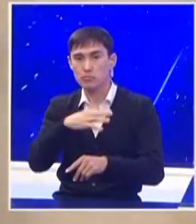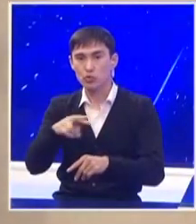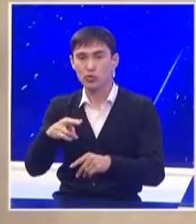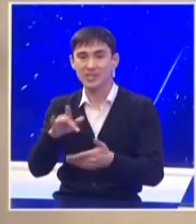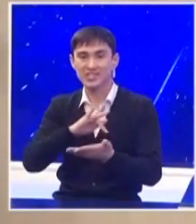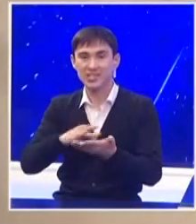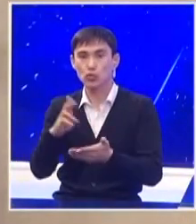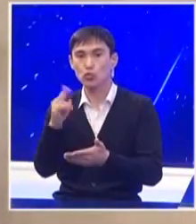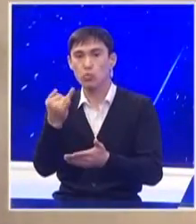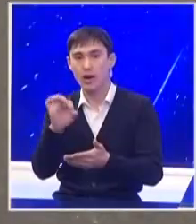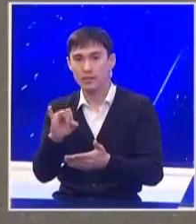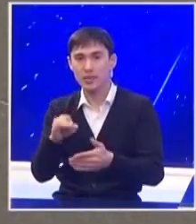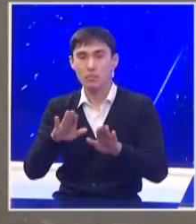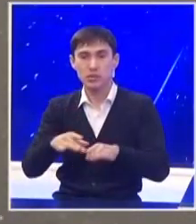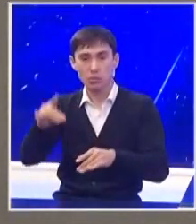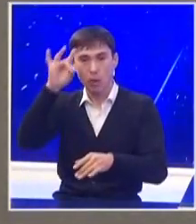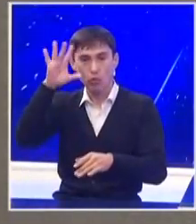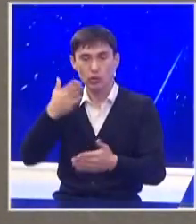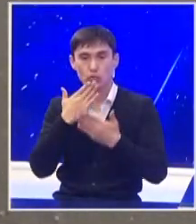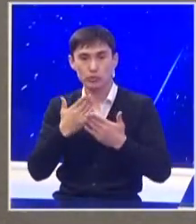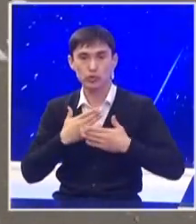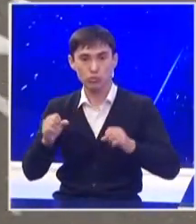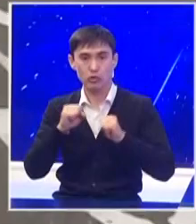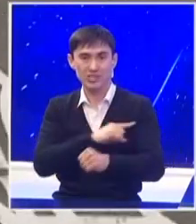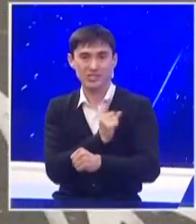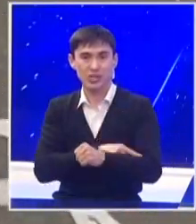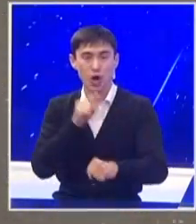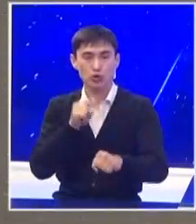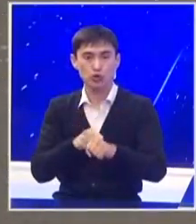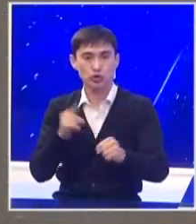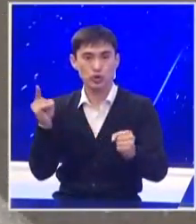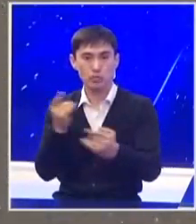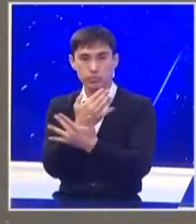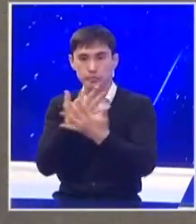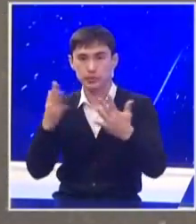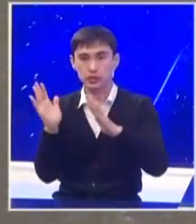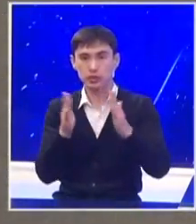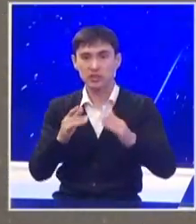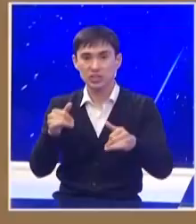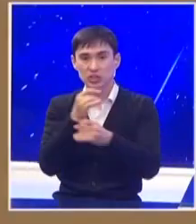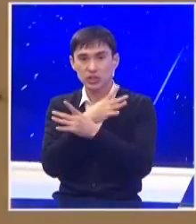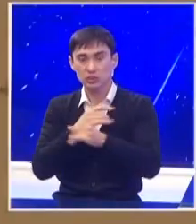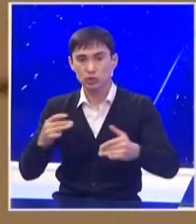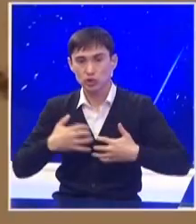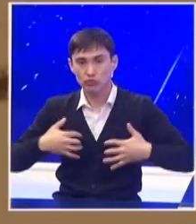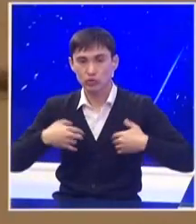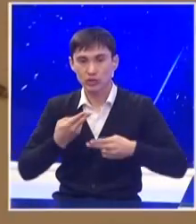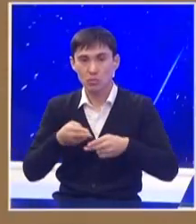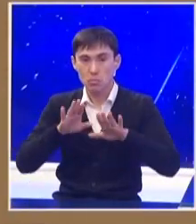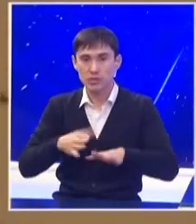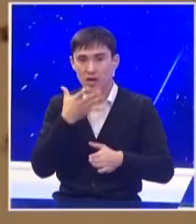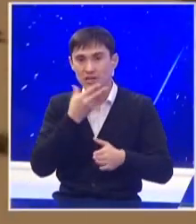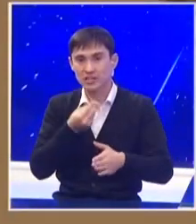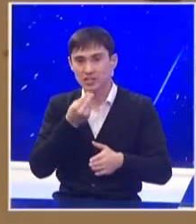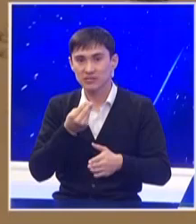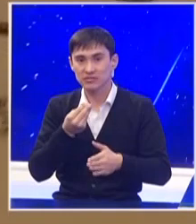Дубая. Место очень популярно у любителей спорта и сильных ощущений. Пейзаж с дюнами и дикими животными делает это место одним из